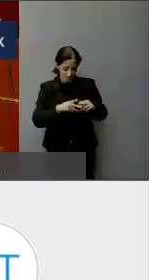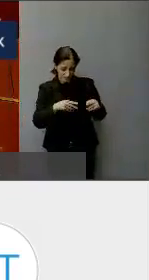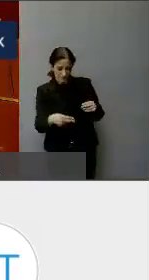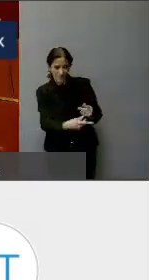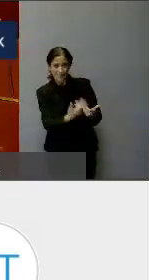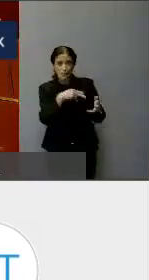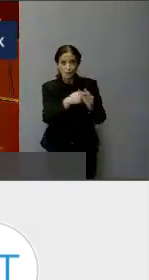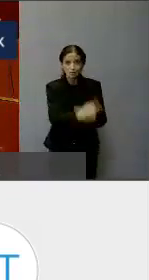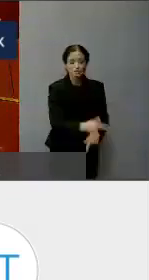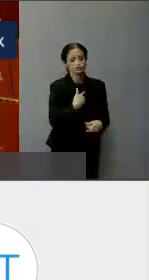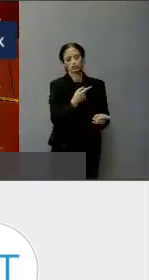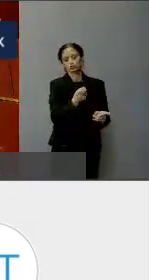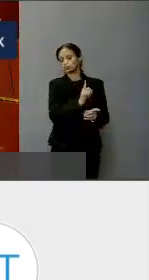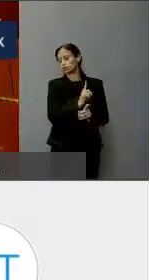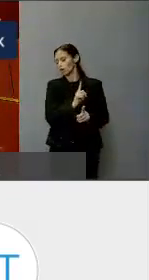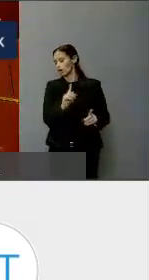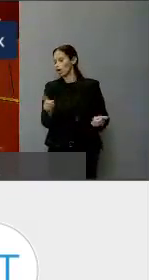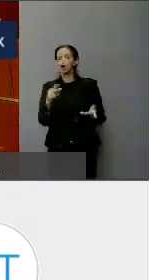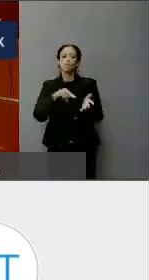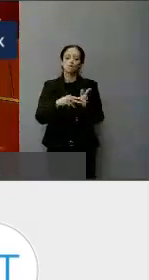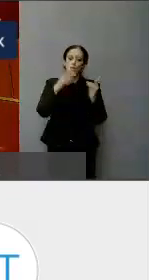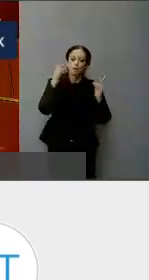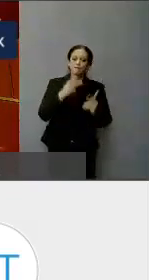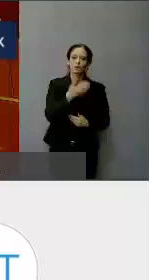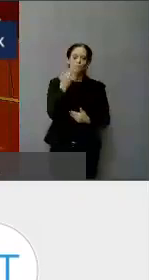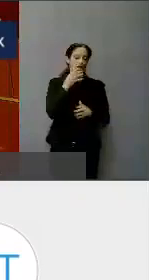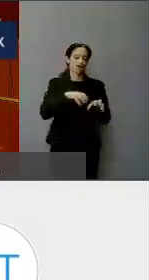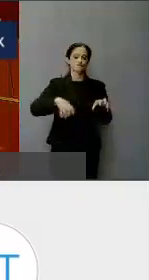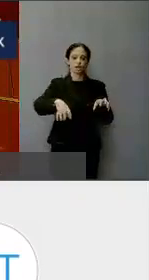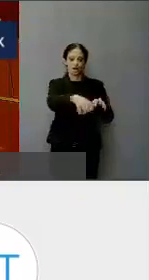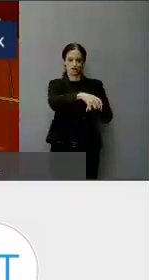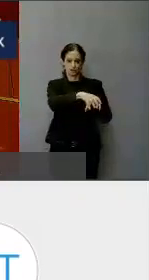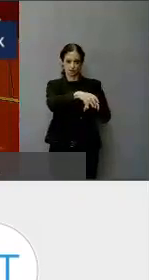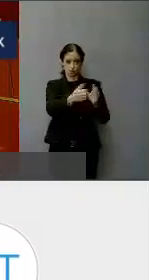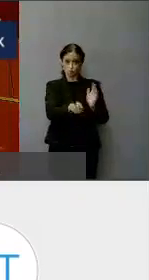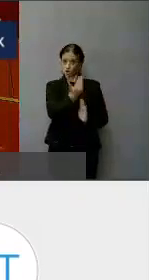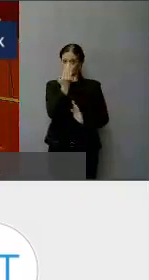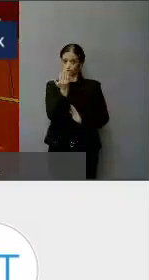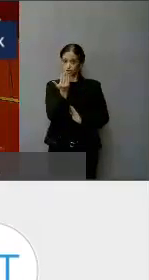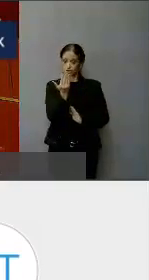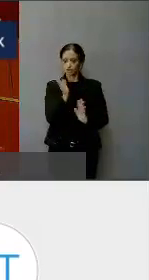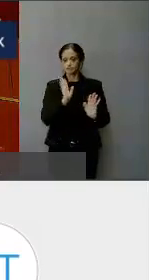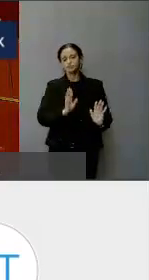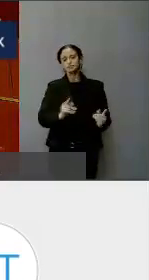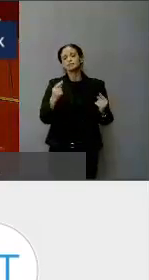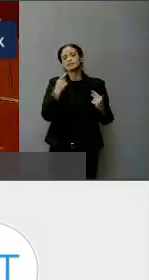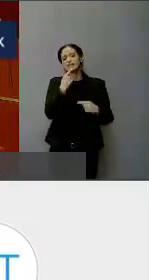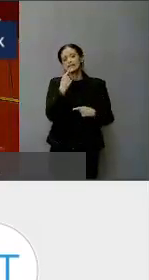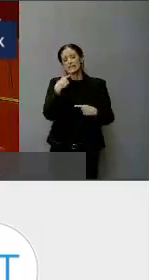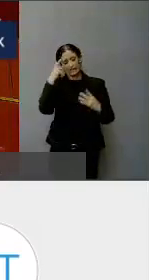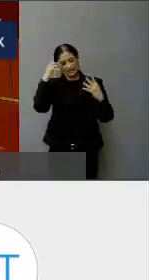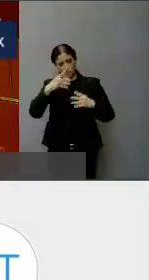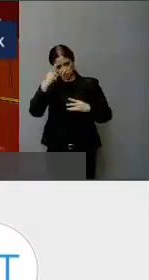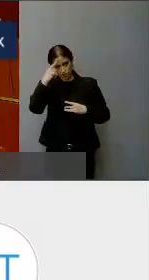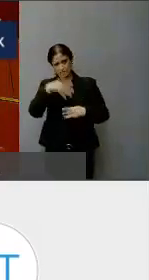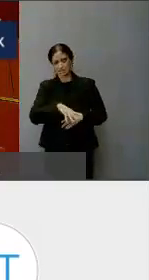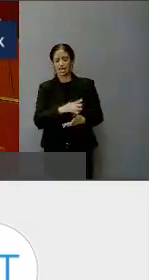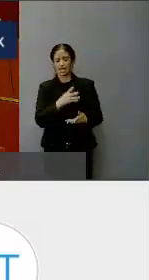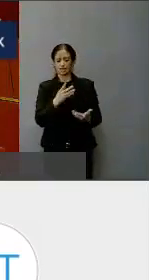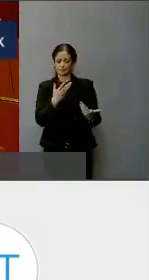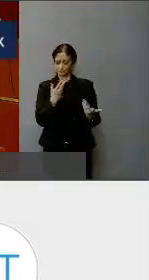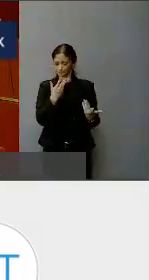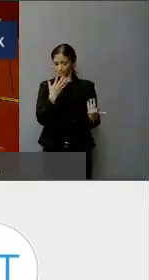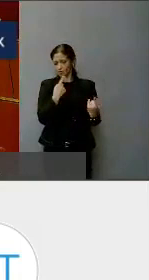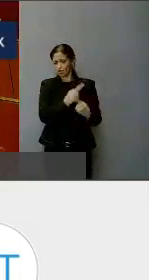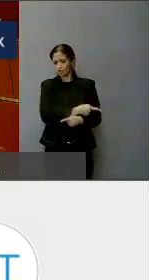allora visto che tutti quelli che sono dotati di un minimo di senno sanno che non è così c'è un altro interesse e quest'altro interesse cercheremo oggi